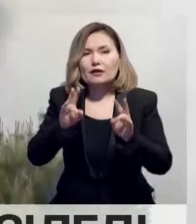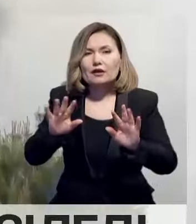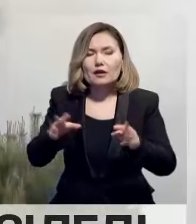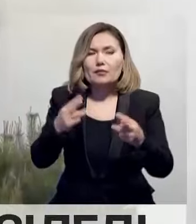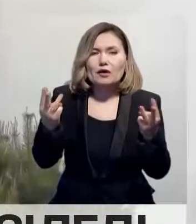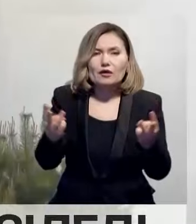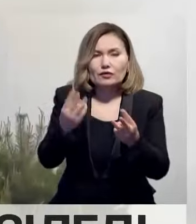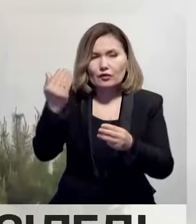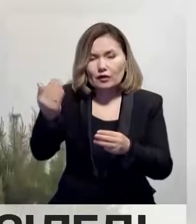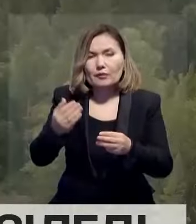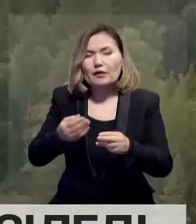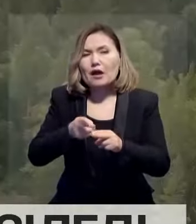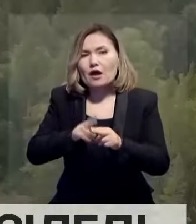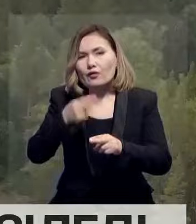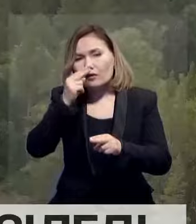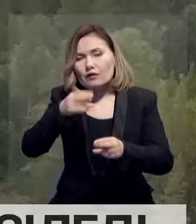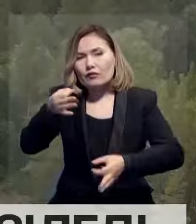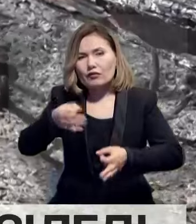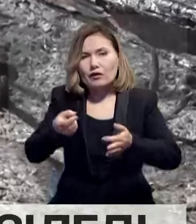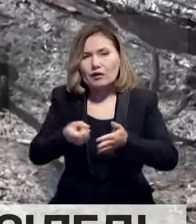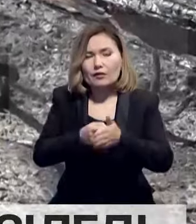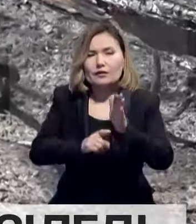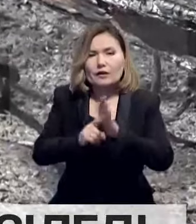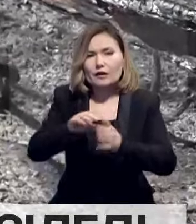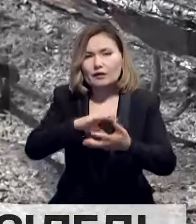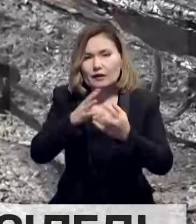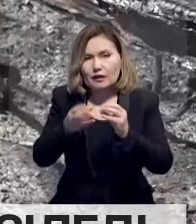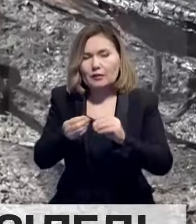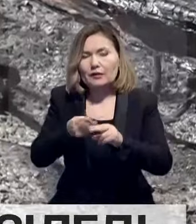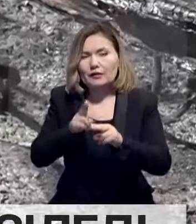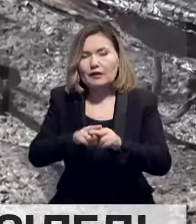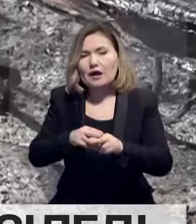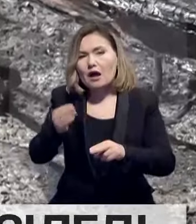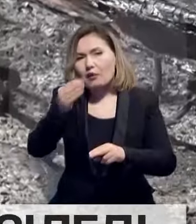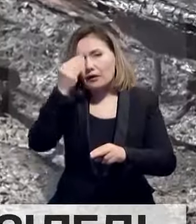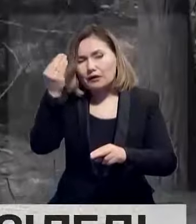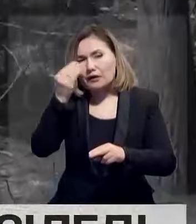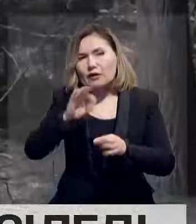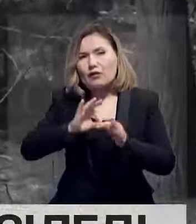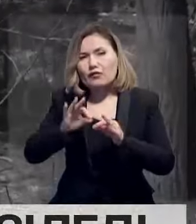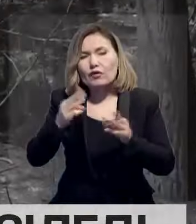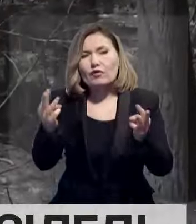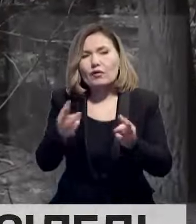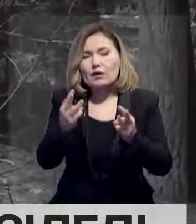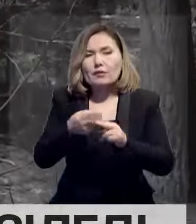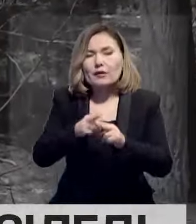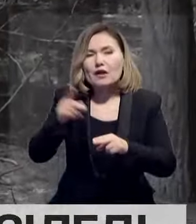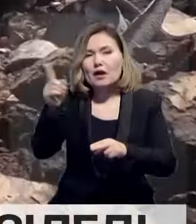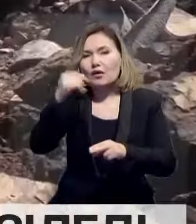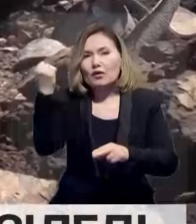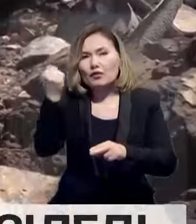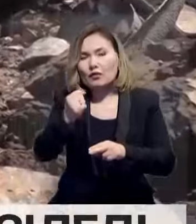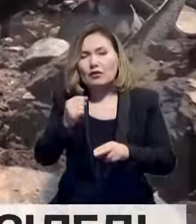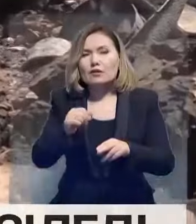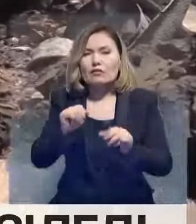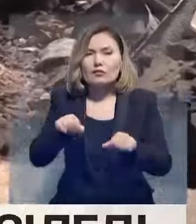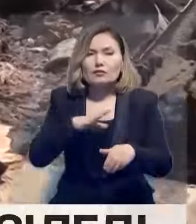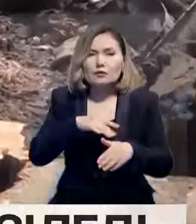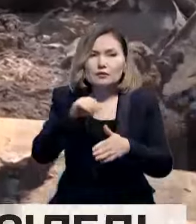бірнеше нұсқа бойынша тергеу жүргізіліп жатқанын жеткізді. Олардың негізгілері немқұрайлылық, қасақана өртеу және найзағай салдары болуы